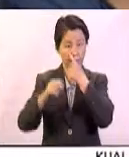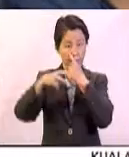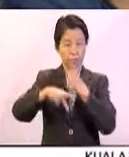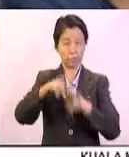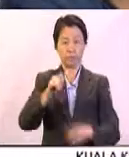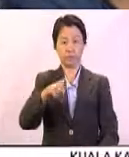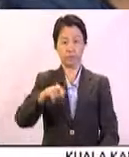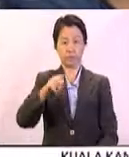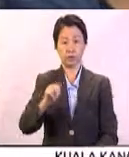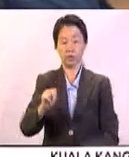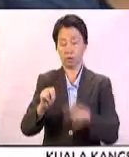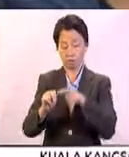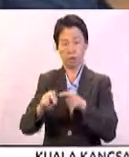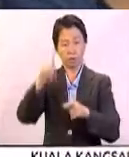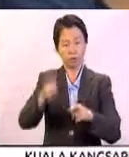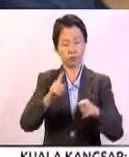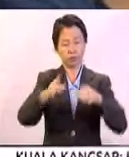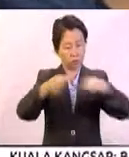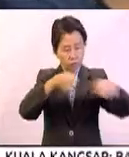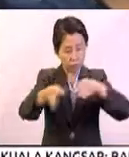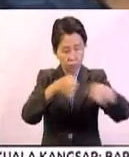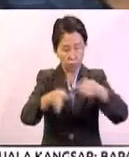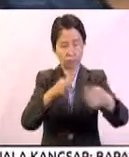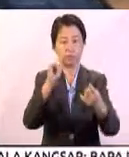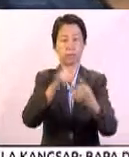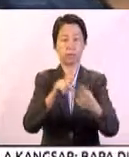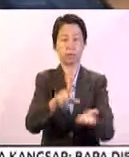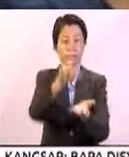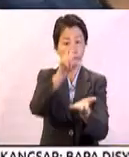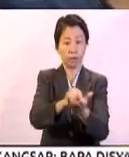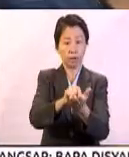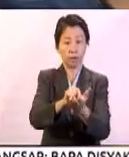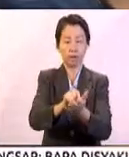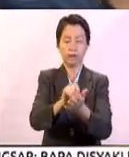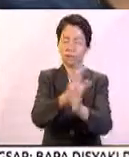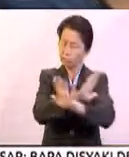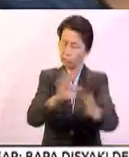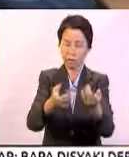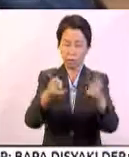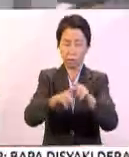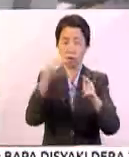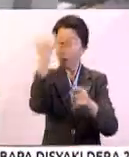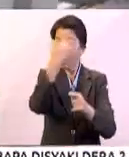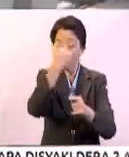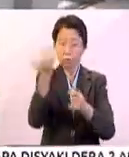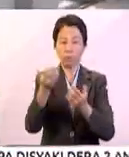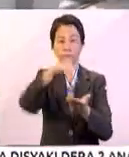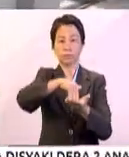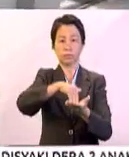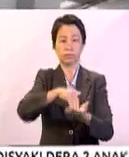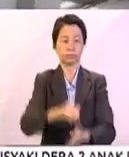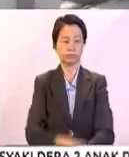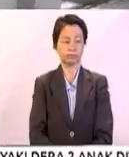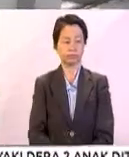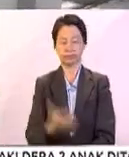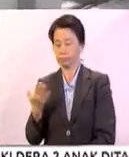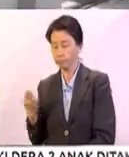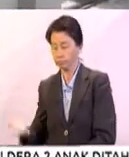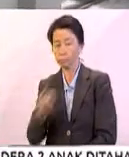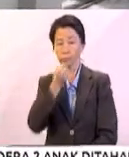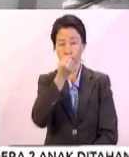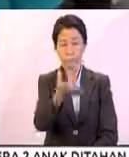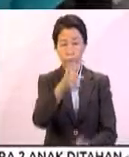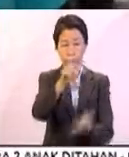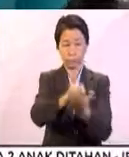PTPTN perlu memberikan penjelasan kepada pihak media supaya tidak berlaku silap faham seperti itu. Beliau memberitahu